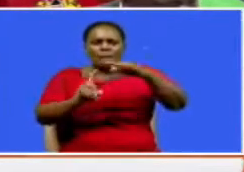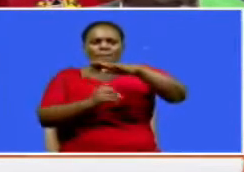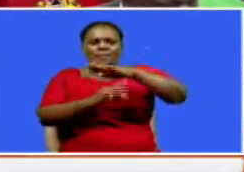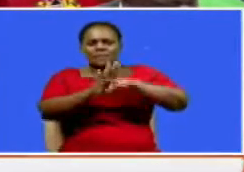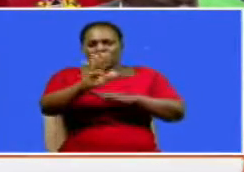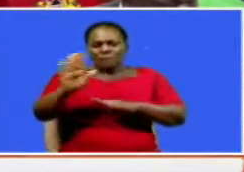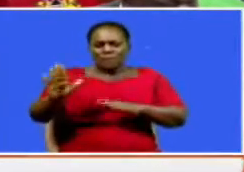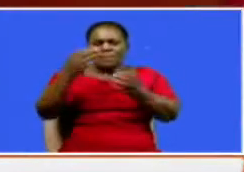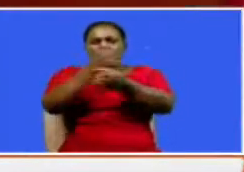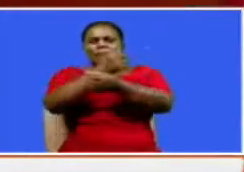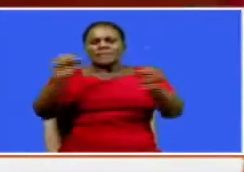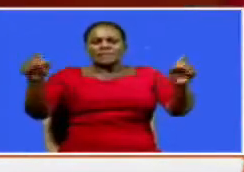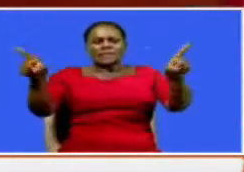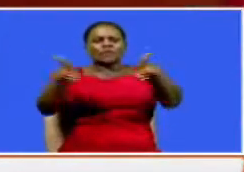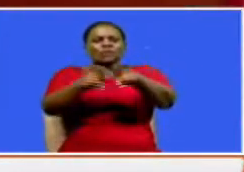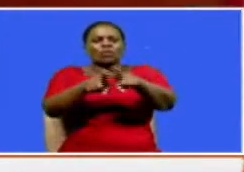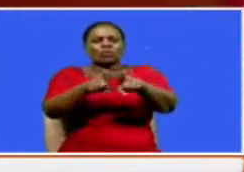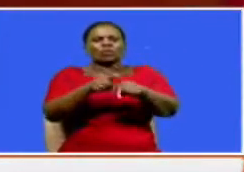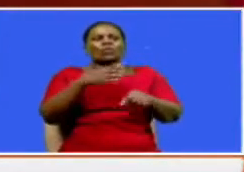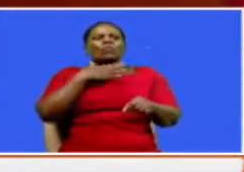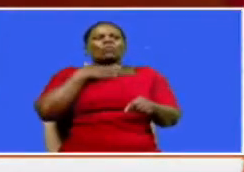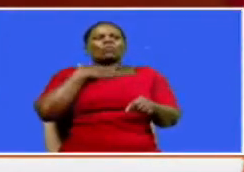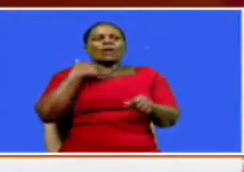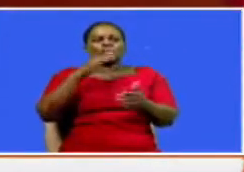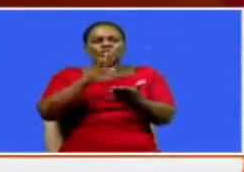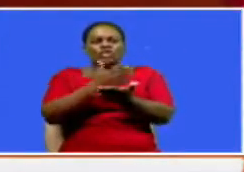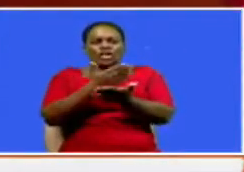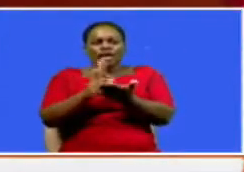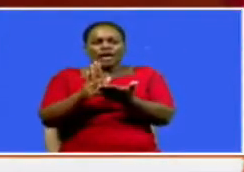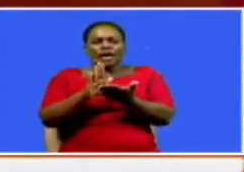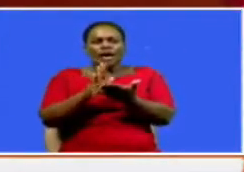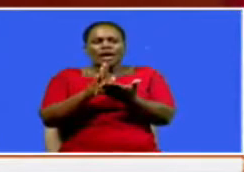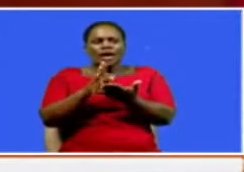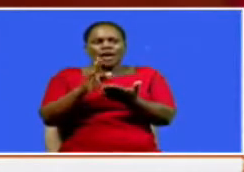zao. Rais pia anataka mgao wa hazina ya